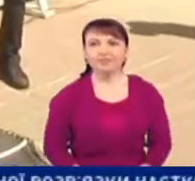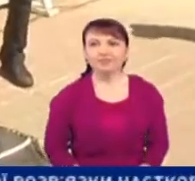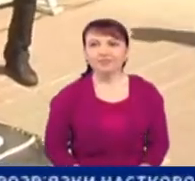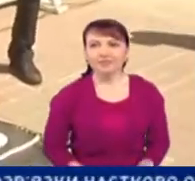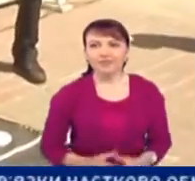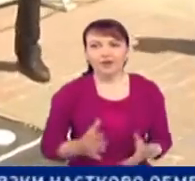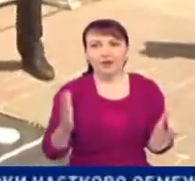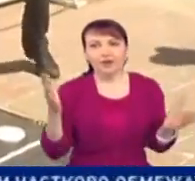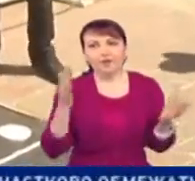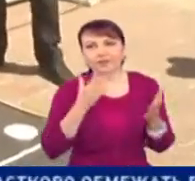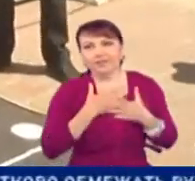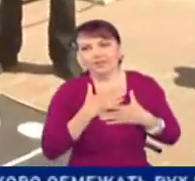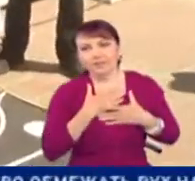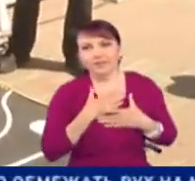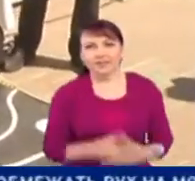Матінко моя рідна.